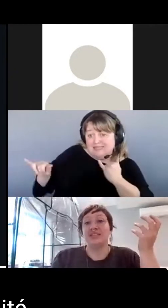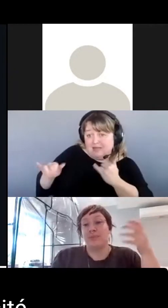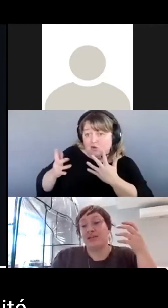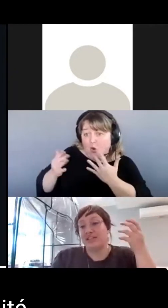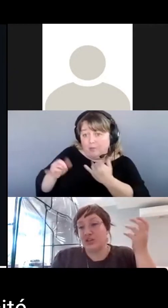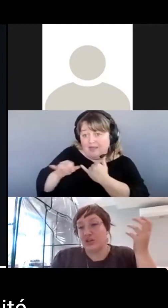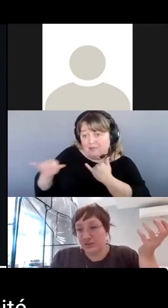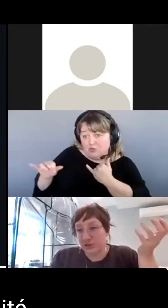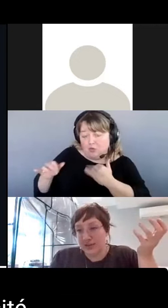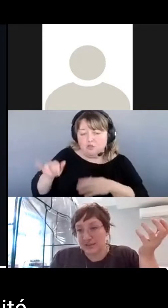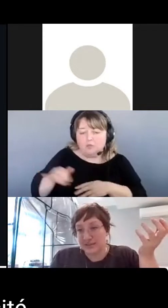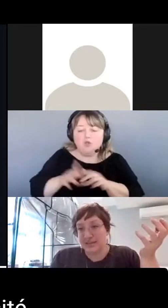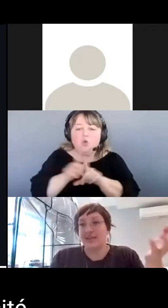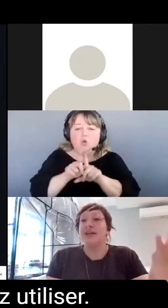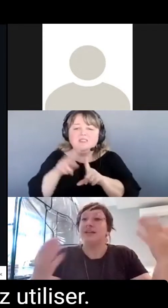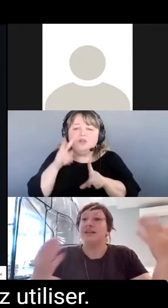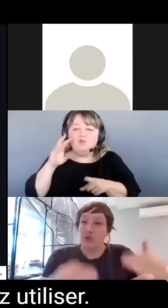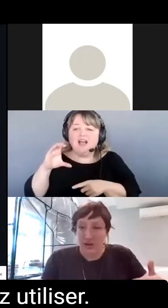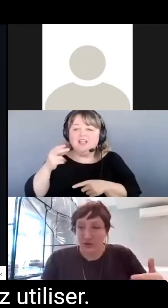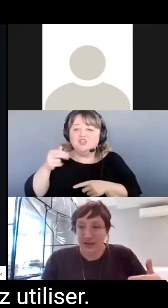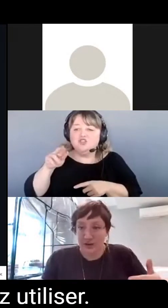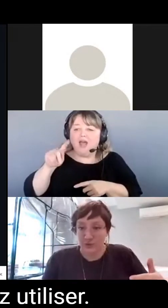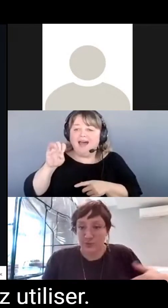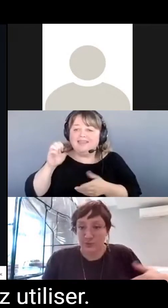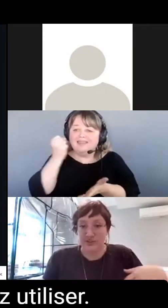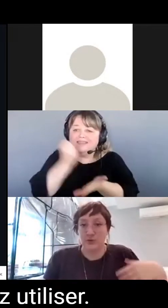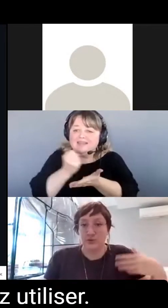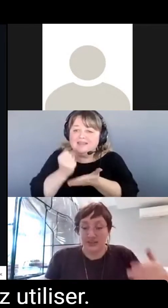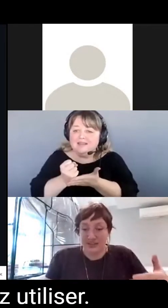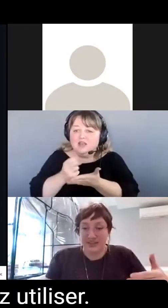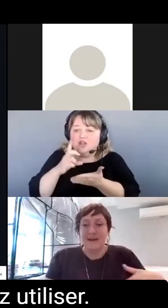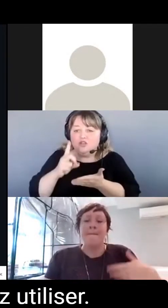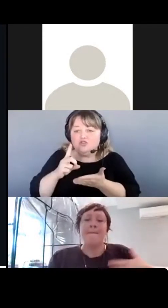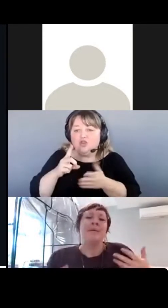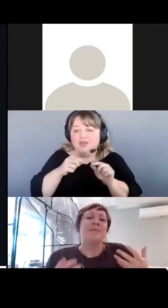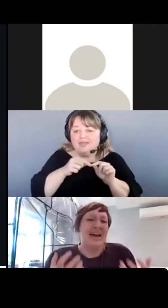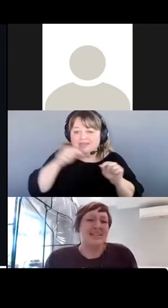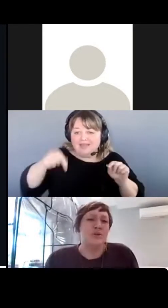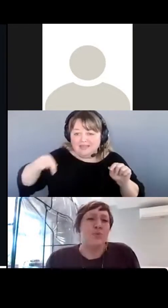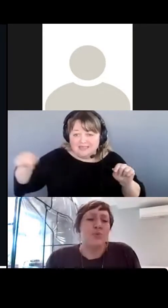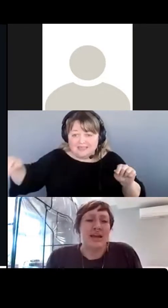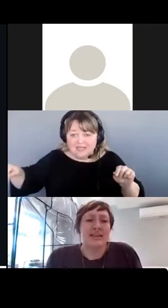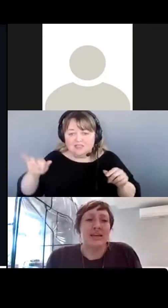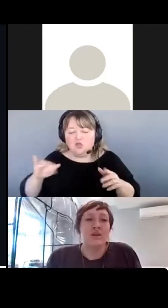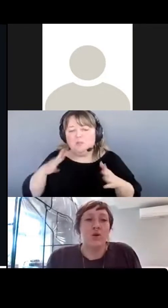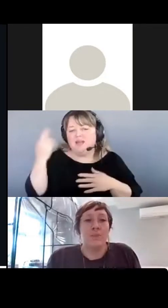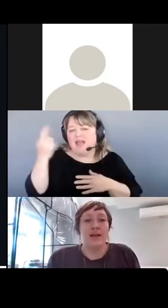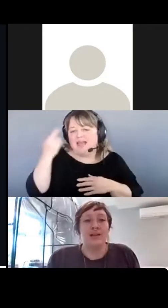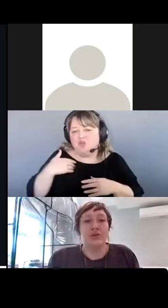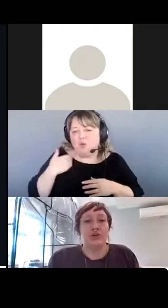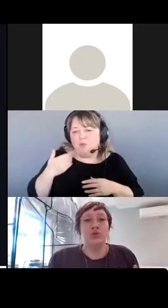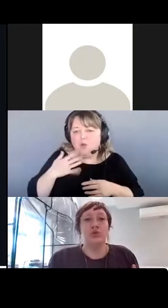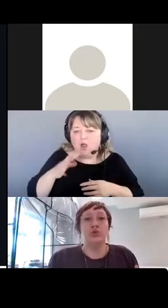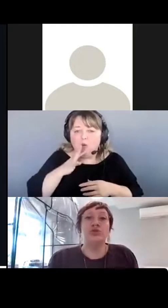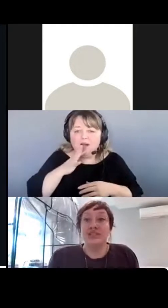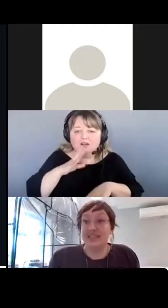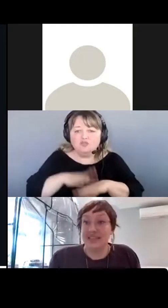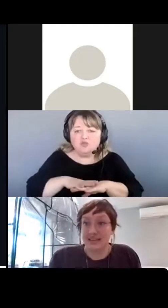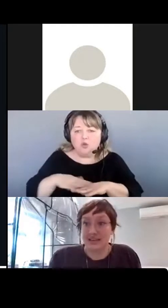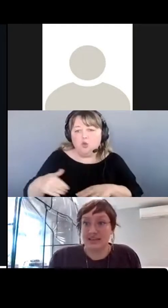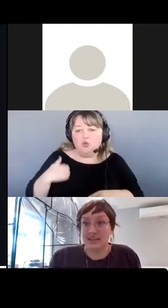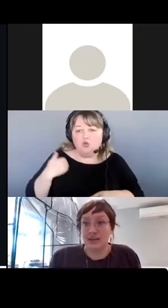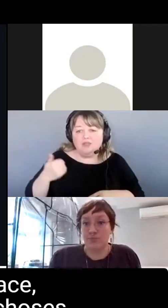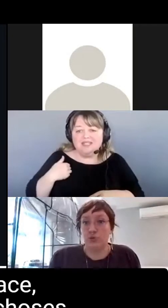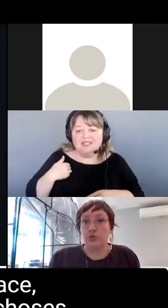outil qui s'appelle des chartes de densité qui sont dans le Trello que vous pouvez utiliser. Puis la raison pour laquelle on parle d'utiliser